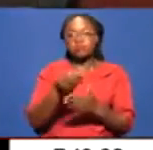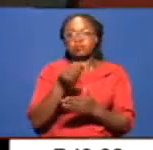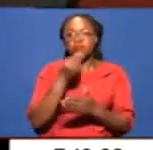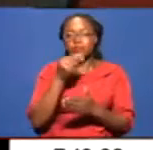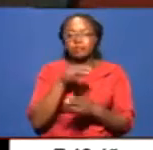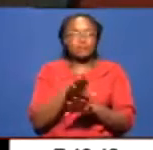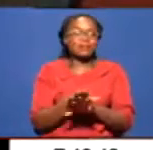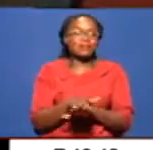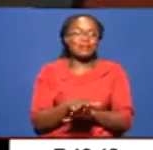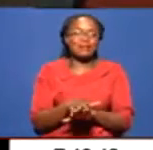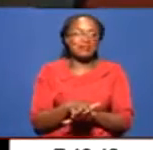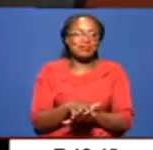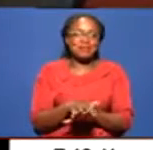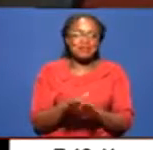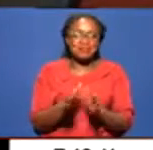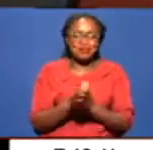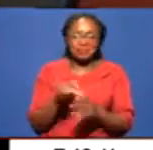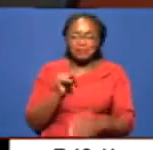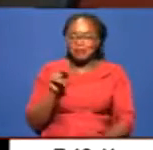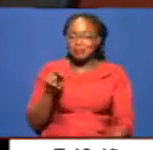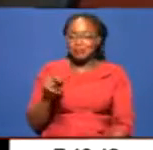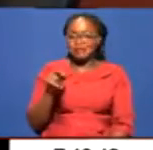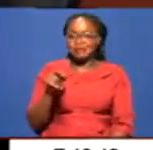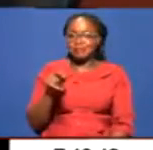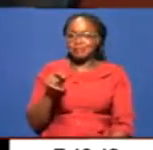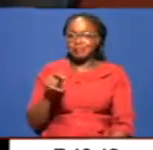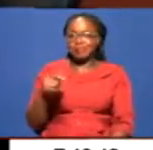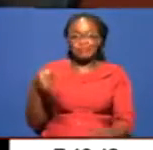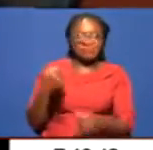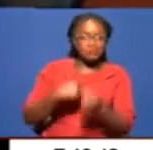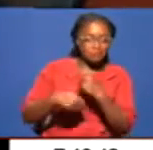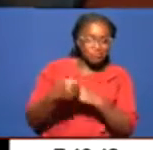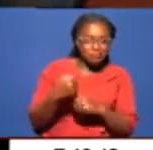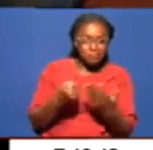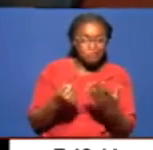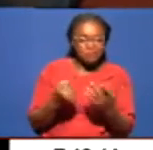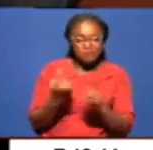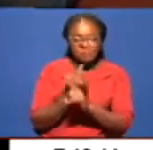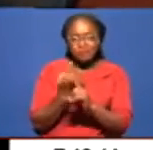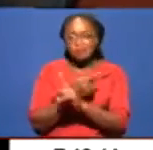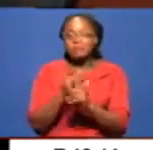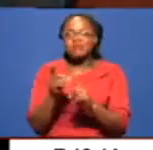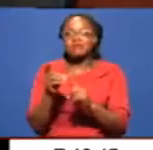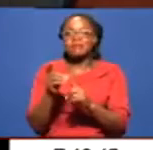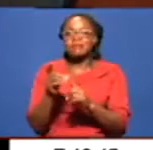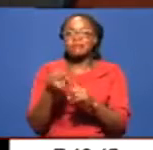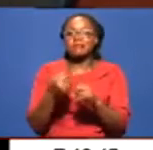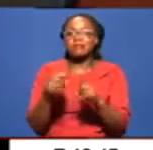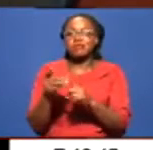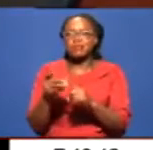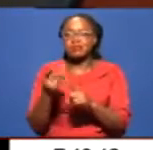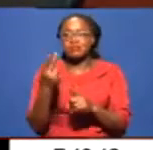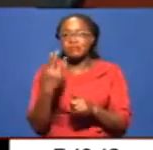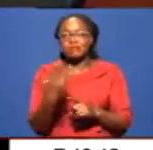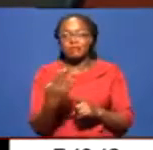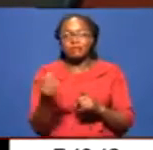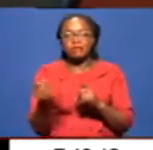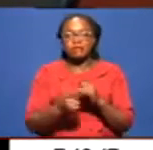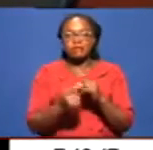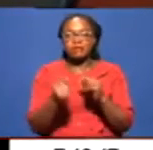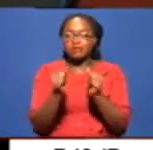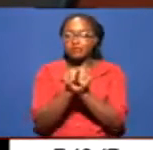samaki. Nduta anadaiwa kutekeleza uovu huo katika siku tofauti kutoka tarehe 24 mwezi Oktoba